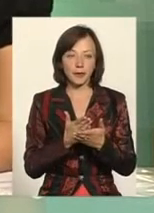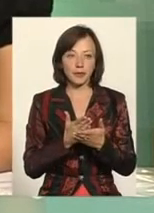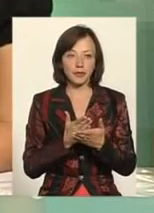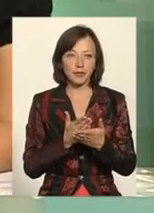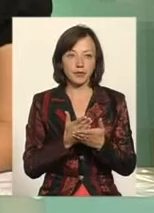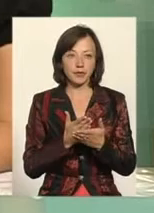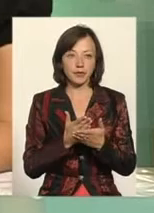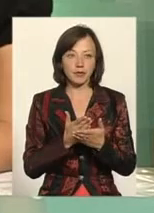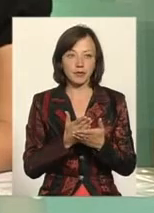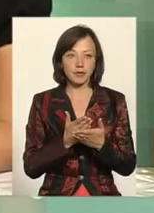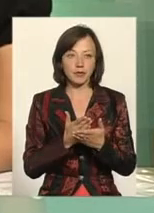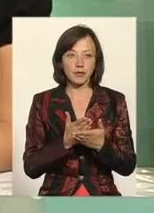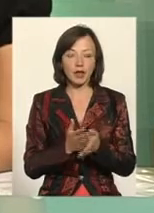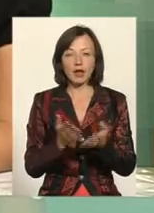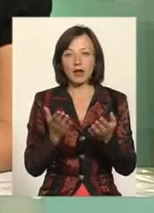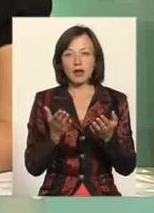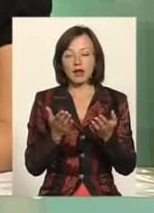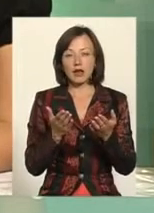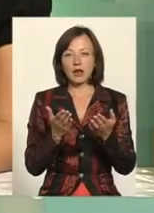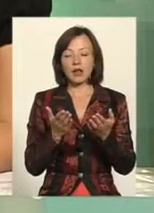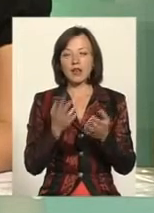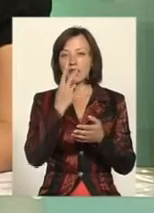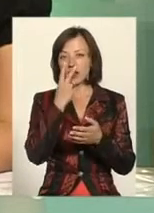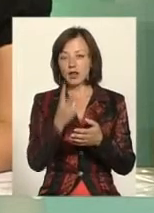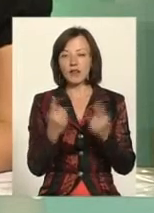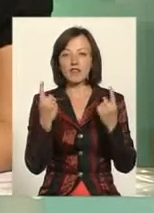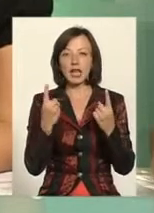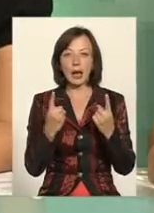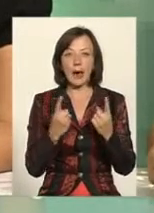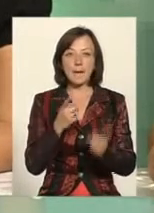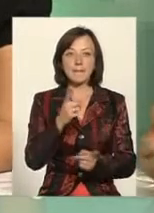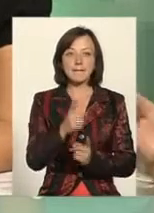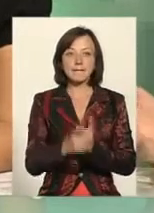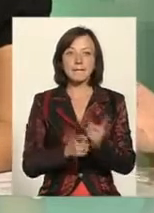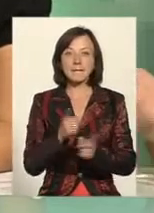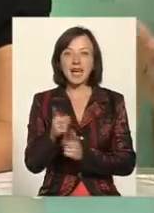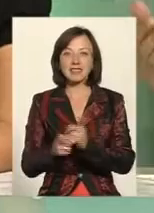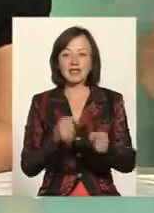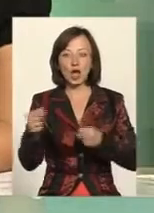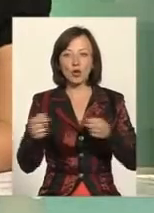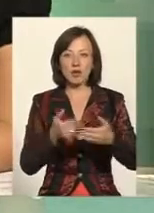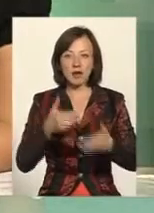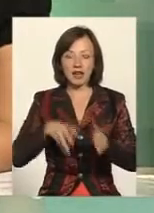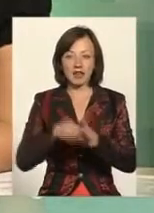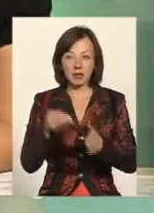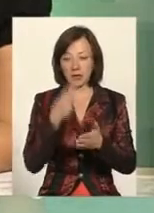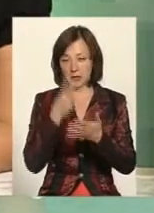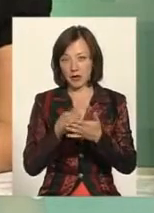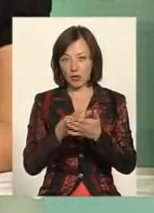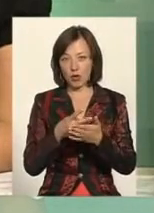І я дивлюся, зараз дуже великі перестановки перед виборами робиться. Я хочу просто по чимрешні навести приклад.